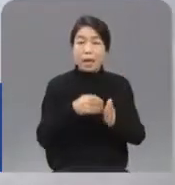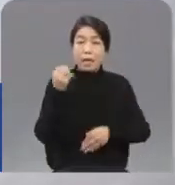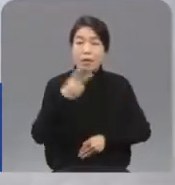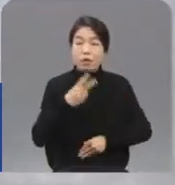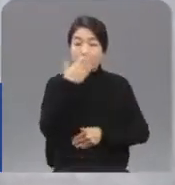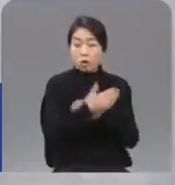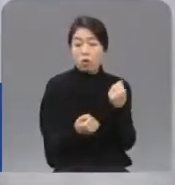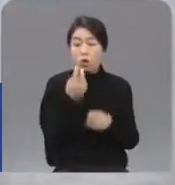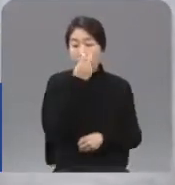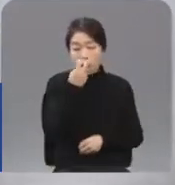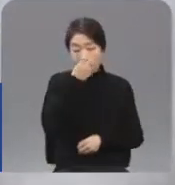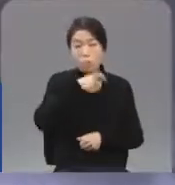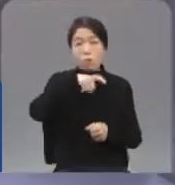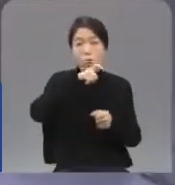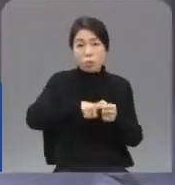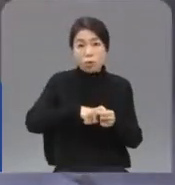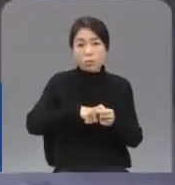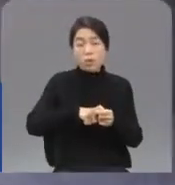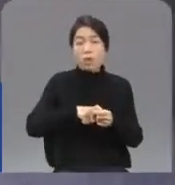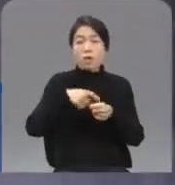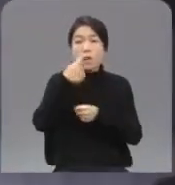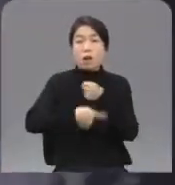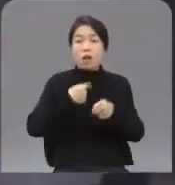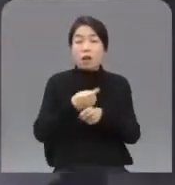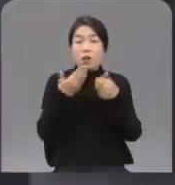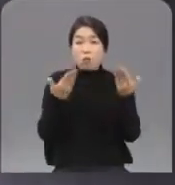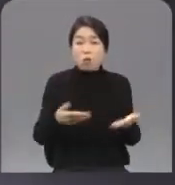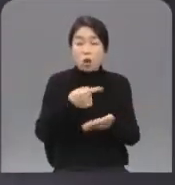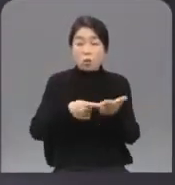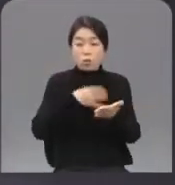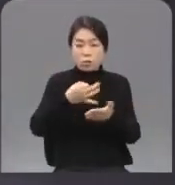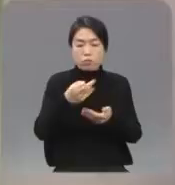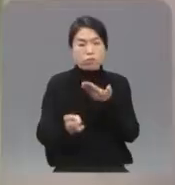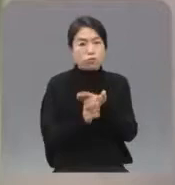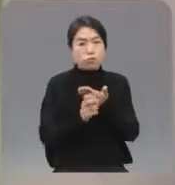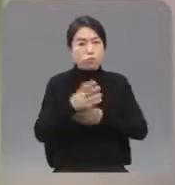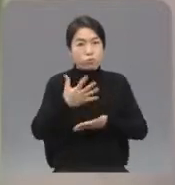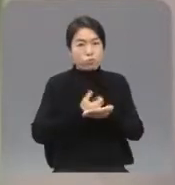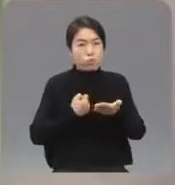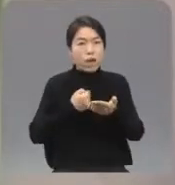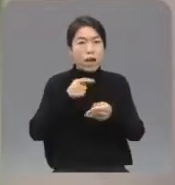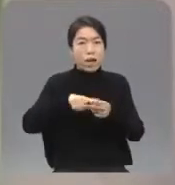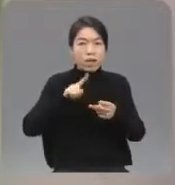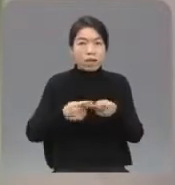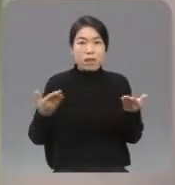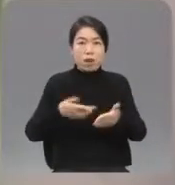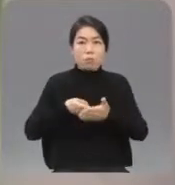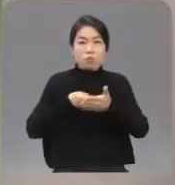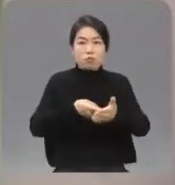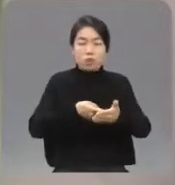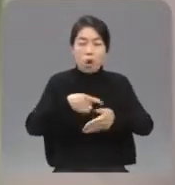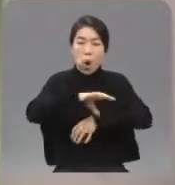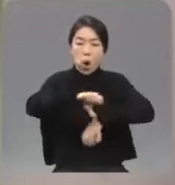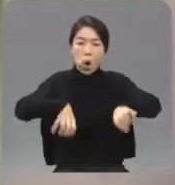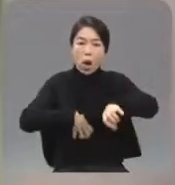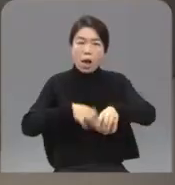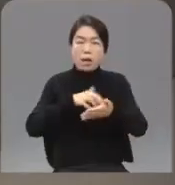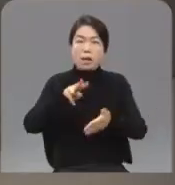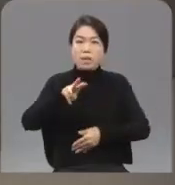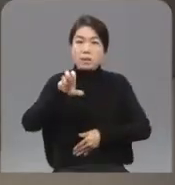건강검진 명목으로 연가 보상비를 부당하게 챙기거나 업무 추진비를 유용한 직원 35명도